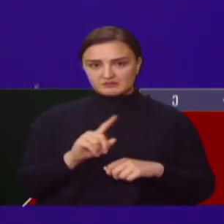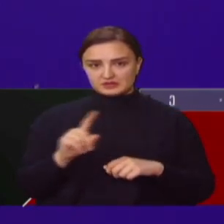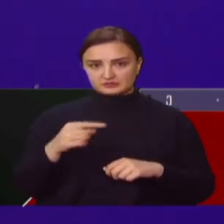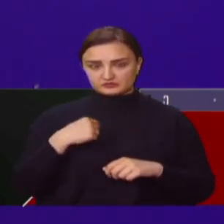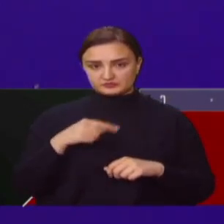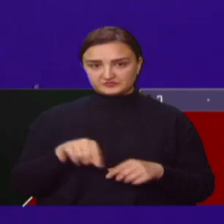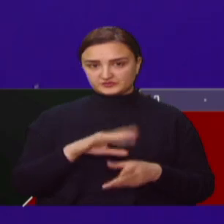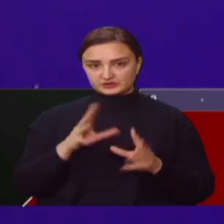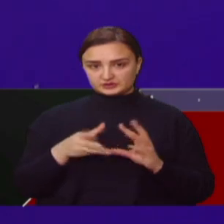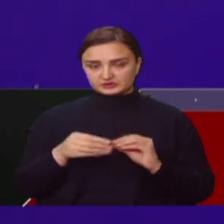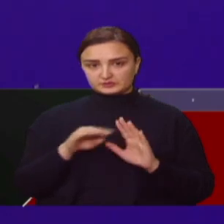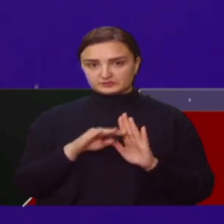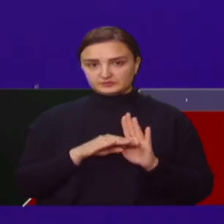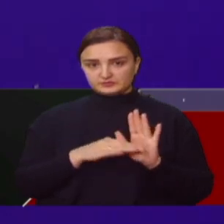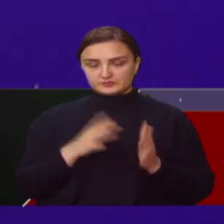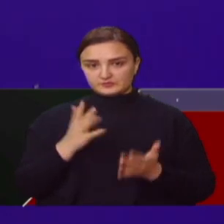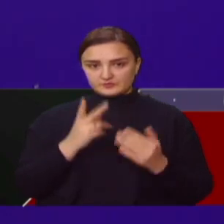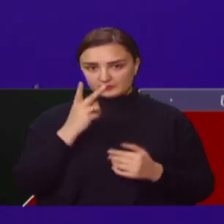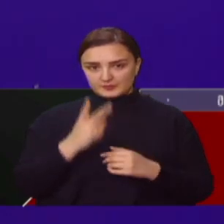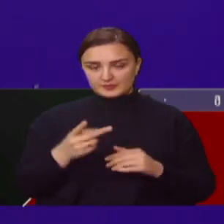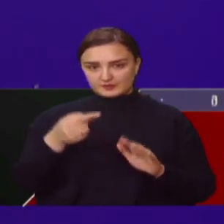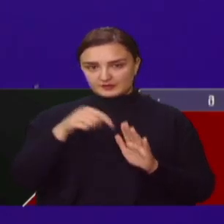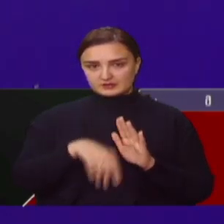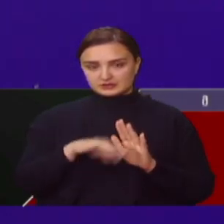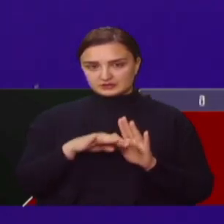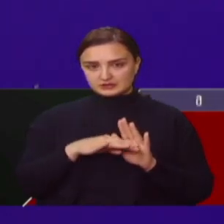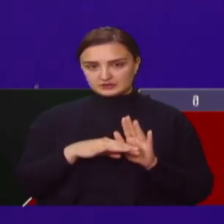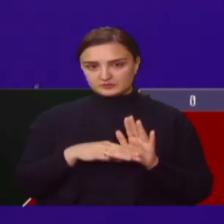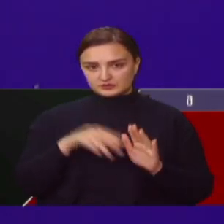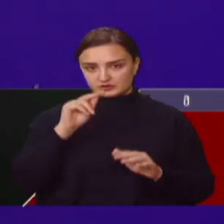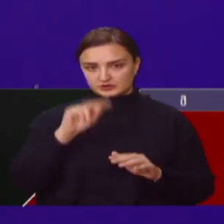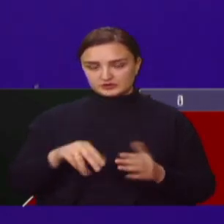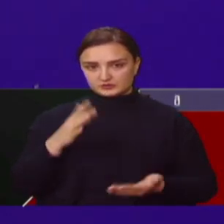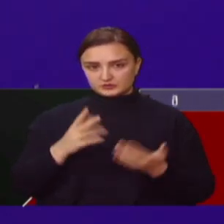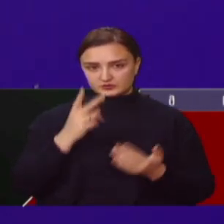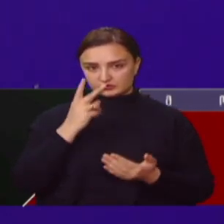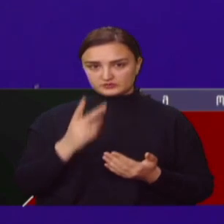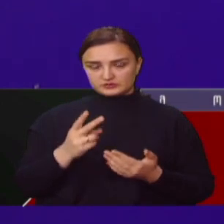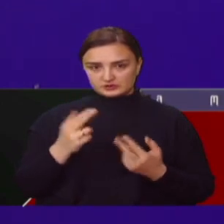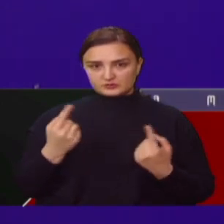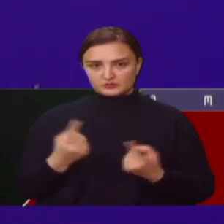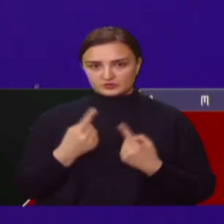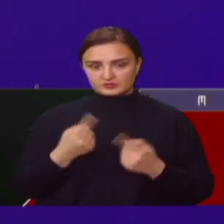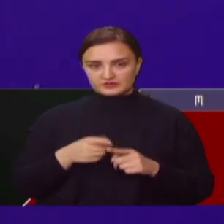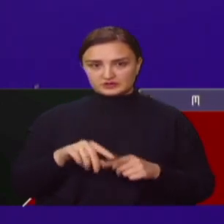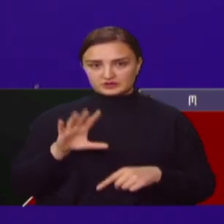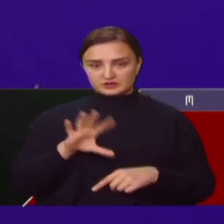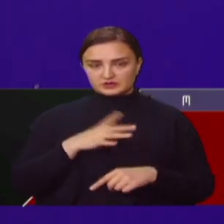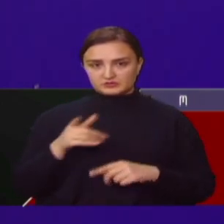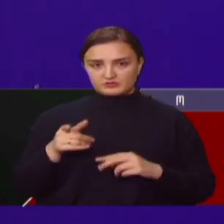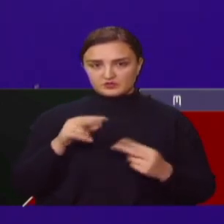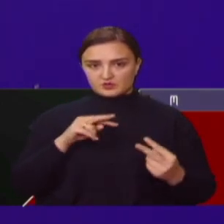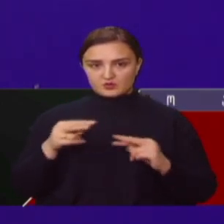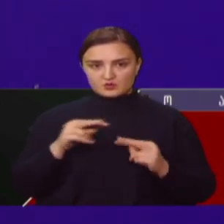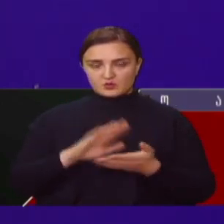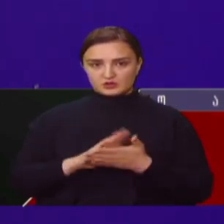ჩვენ თუ ამ ყველაფერს სისტემურად ვუყურებთ, სისტემურ დანაშაულს თუ შევხედავთ, ბუნებრივია ეს იყო ძალიან ისეთი